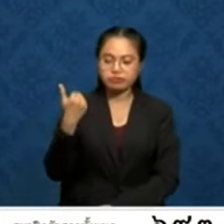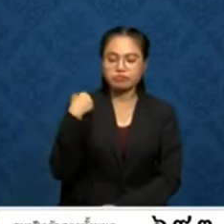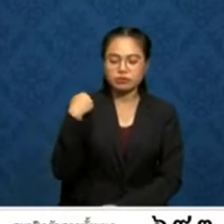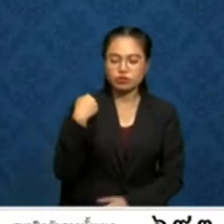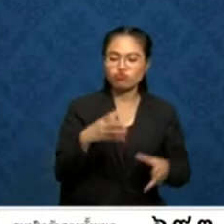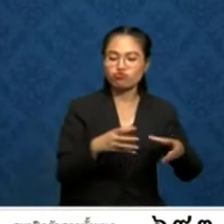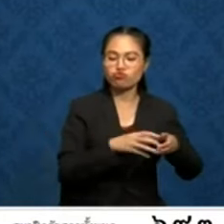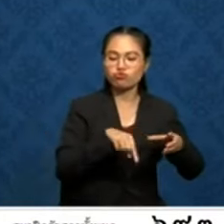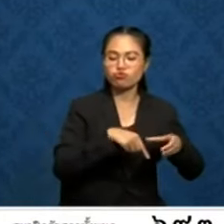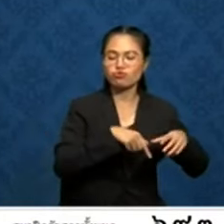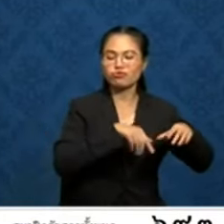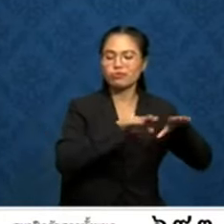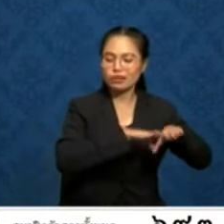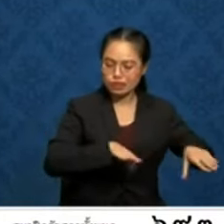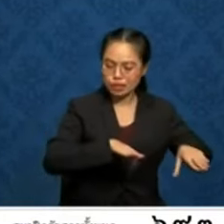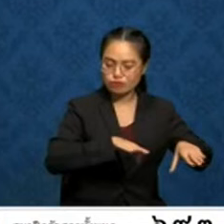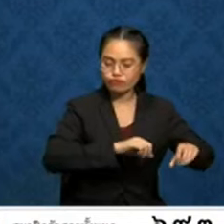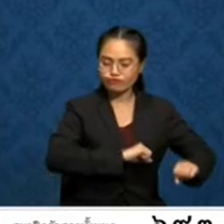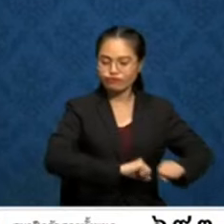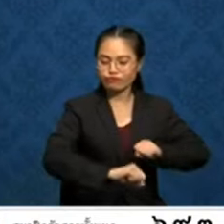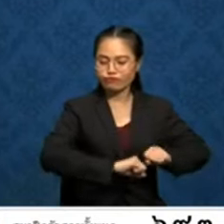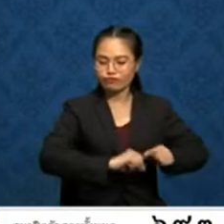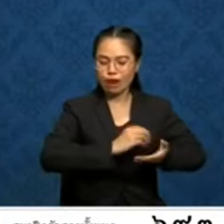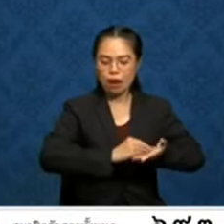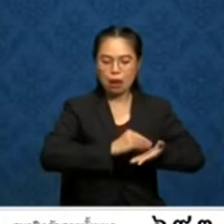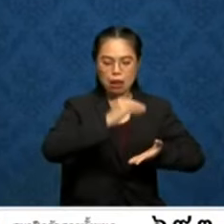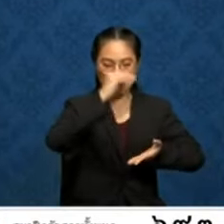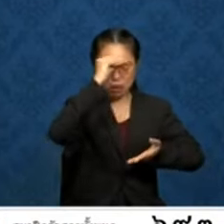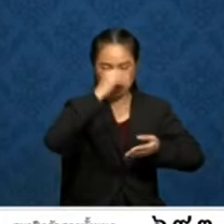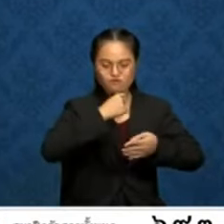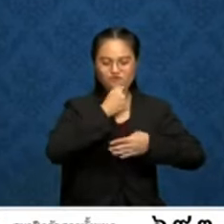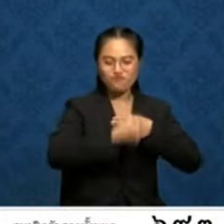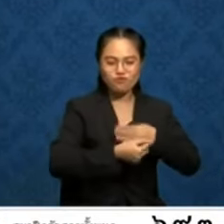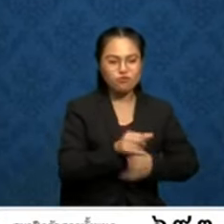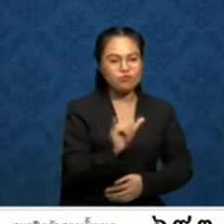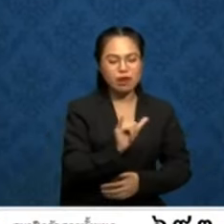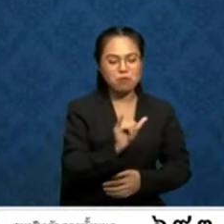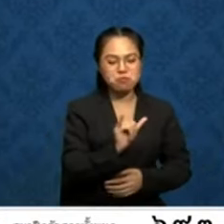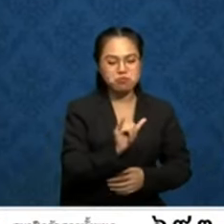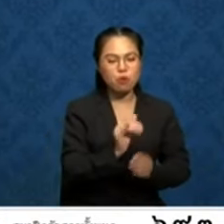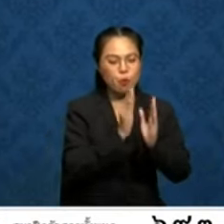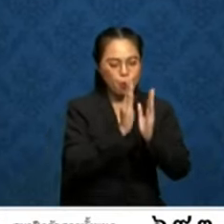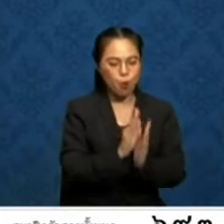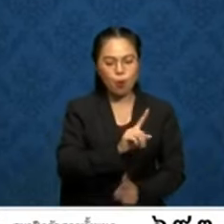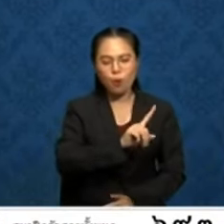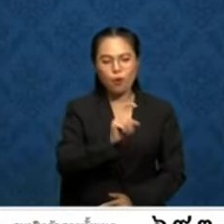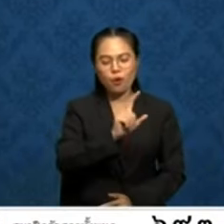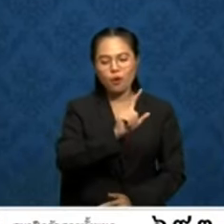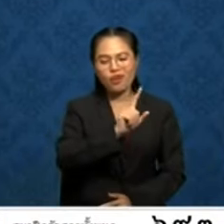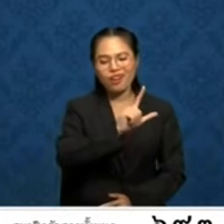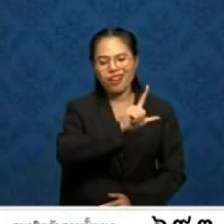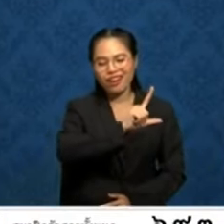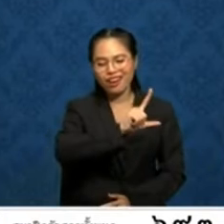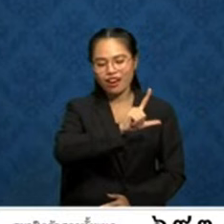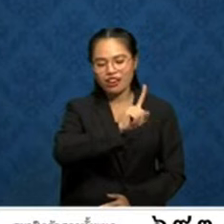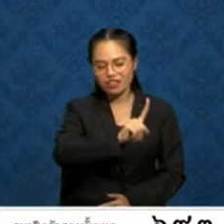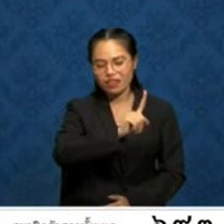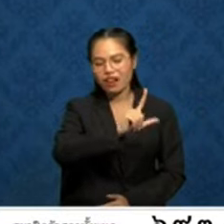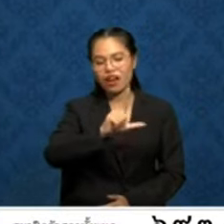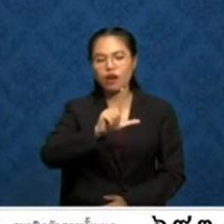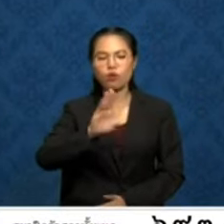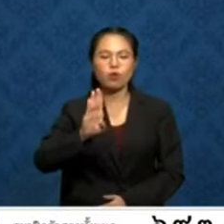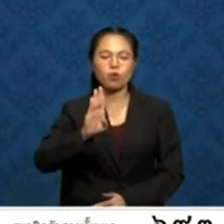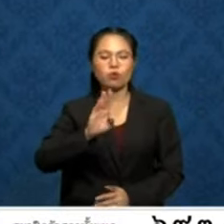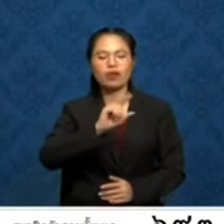หลุดออกนอกระบบการศึกษามากกว่า1ล้านคน ยิ่งไปกว่านั้นคนไทยทุกช่วงวัยก